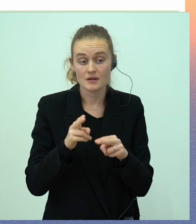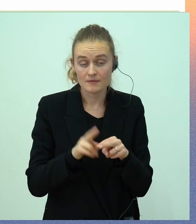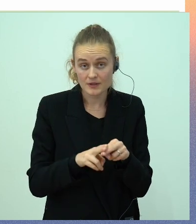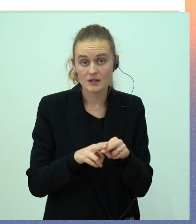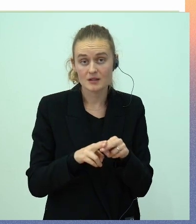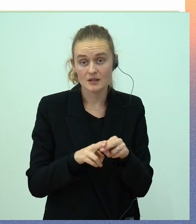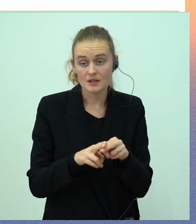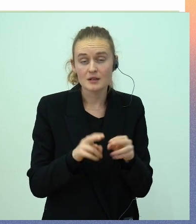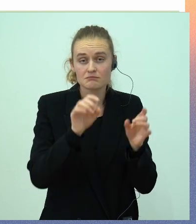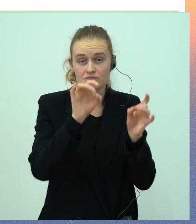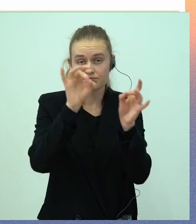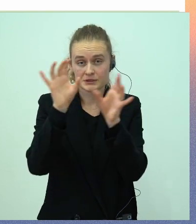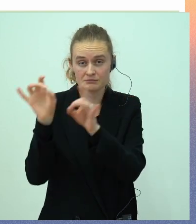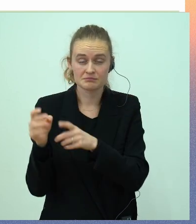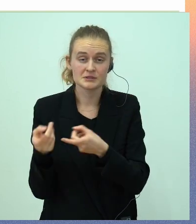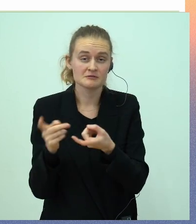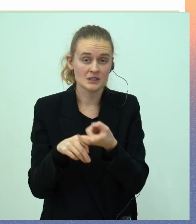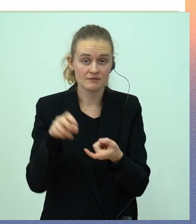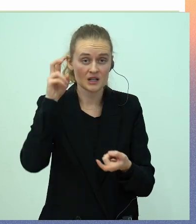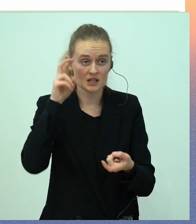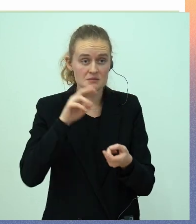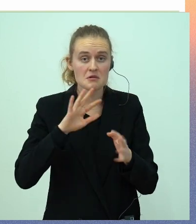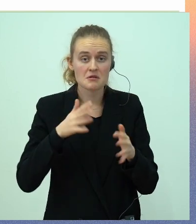antisemitizmo apraiškos skiriasi priklausomai nuo šalies.